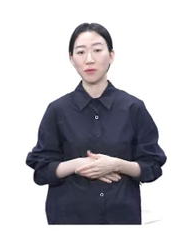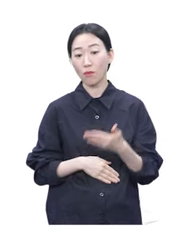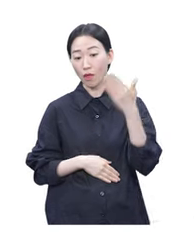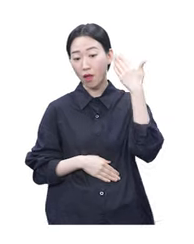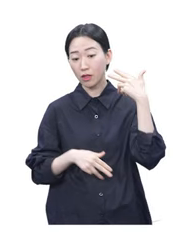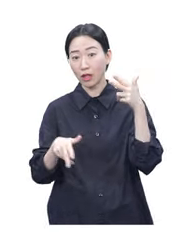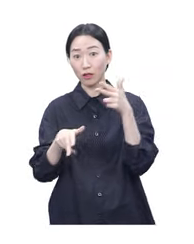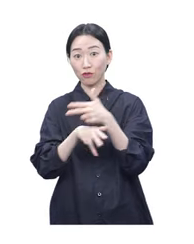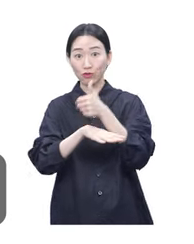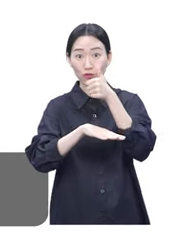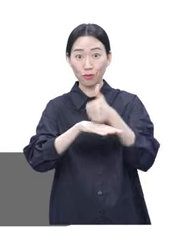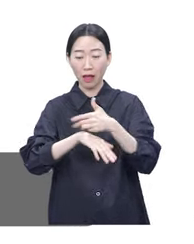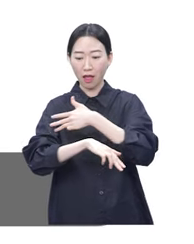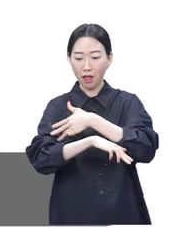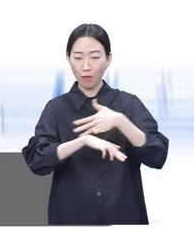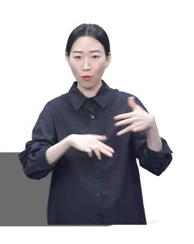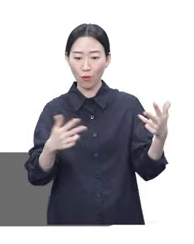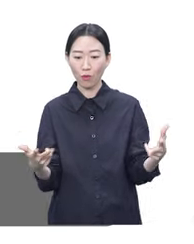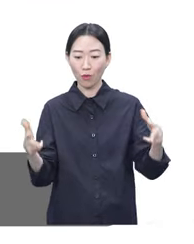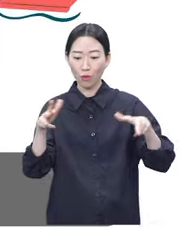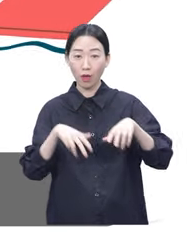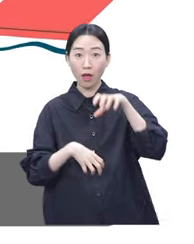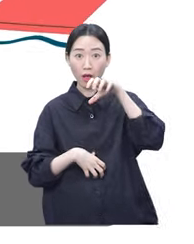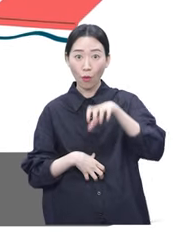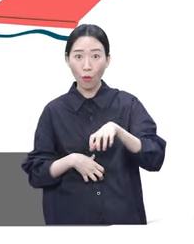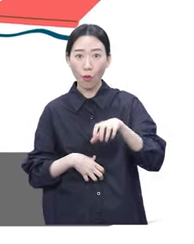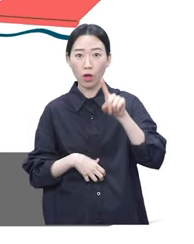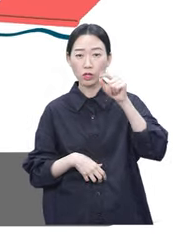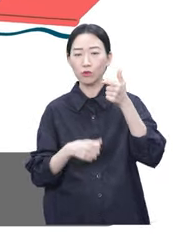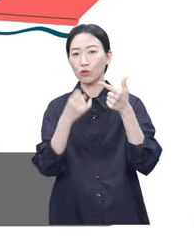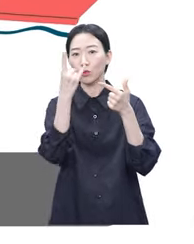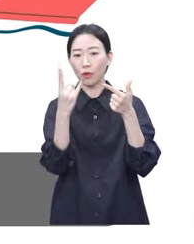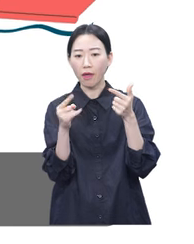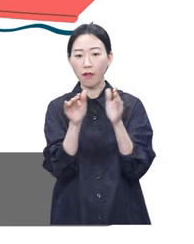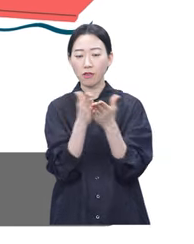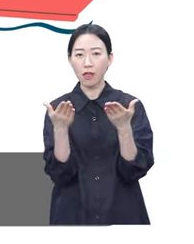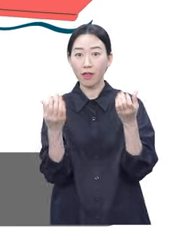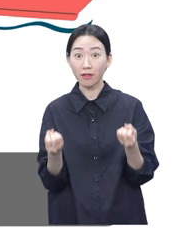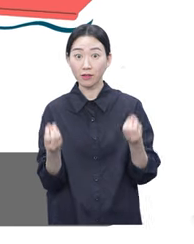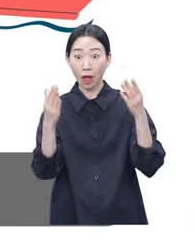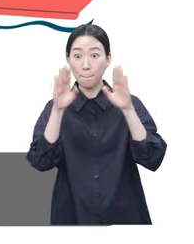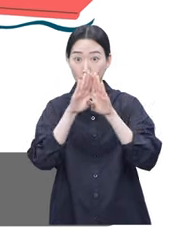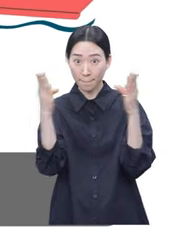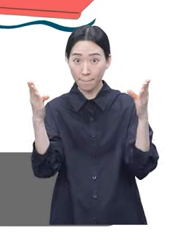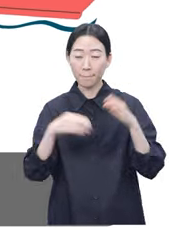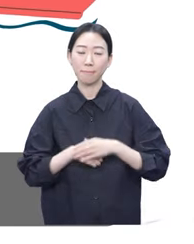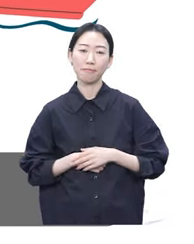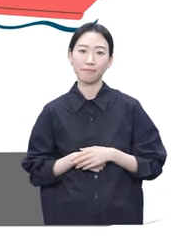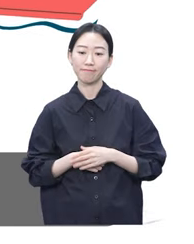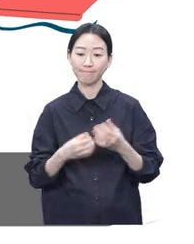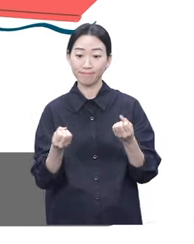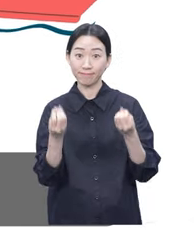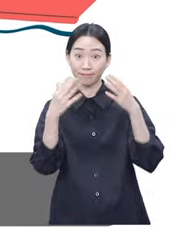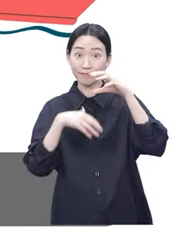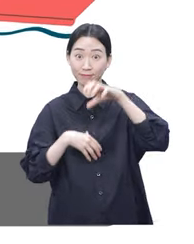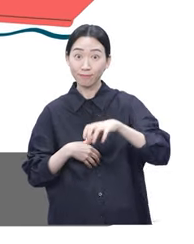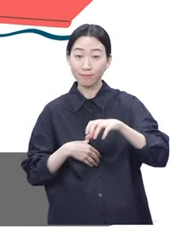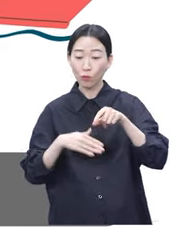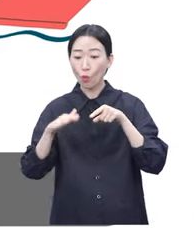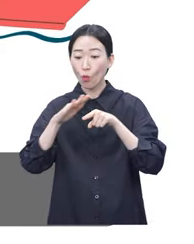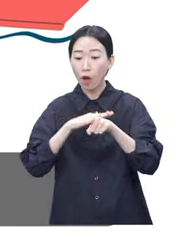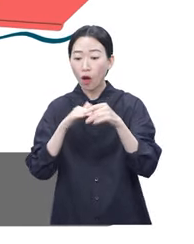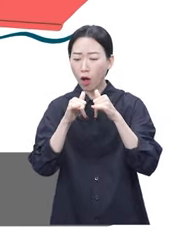지난 주말 평촌 중앙공원에서는 제16회 안양 북 페스티벌이 열렸습니다. 이른 아침부터 행사장은